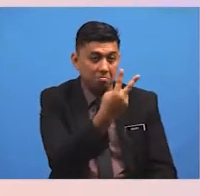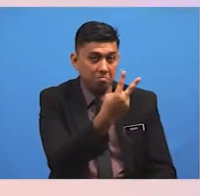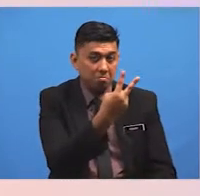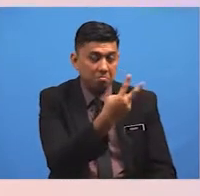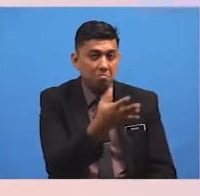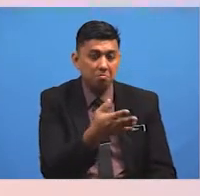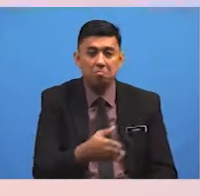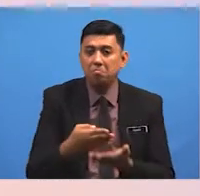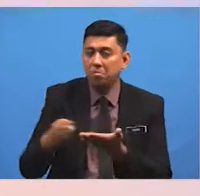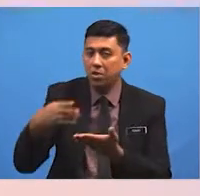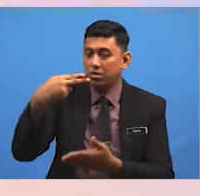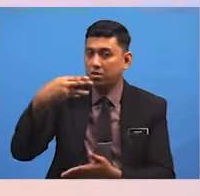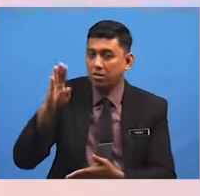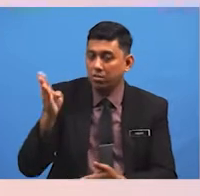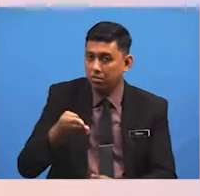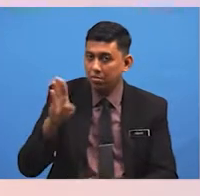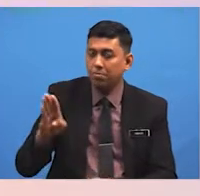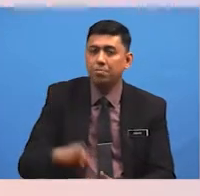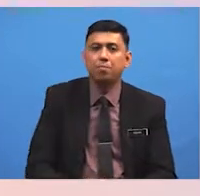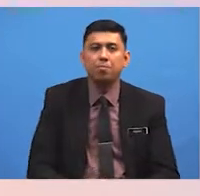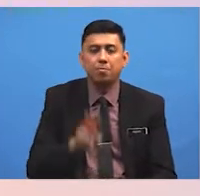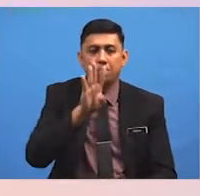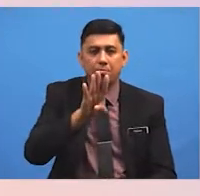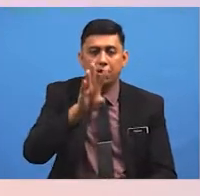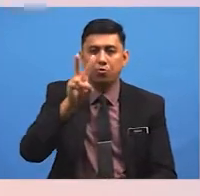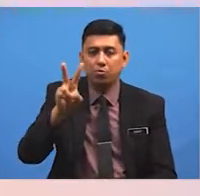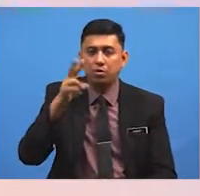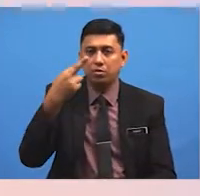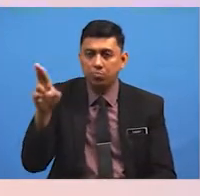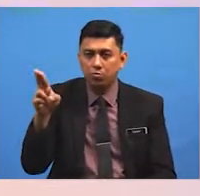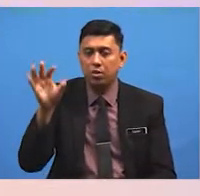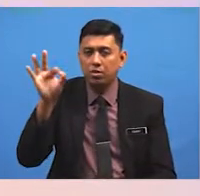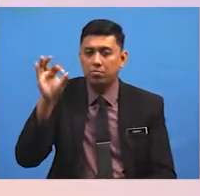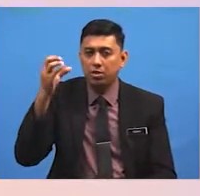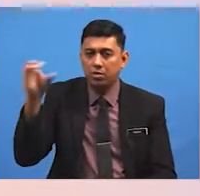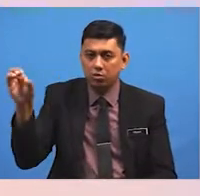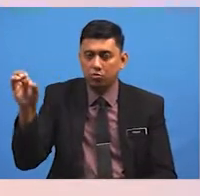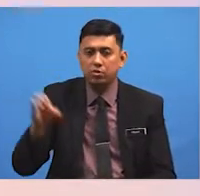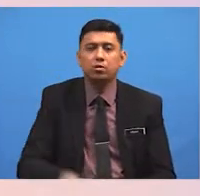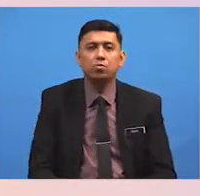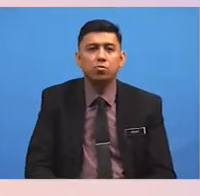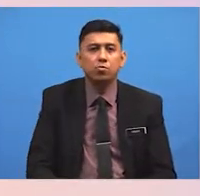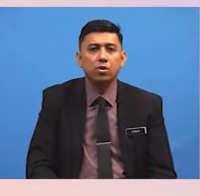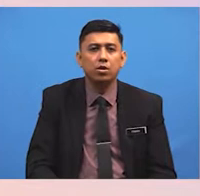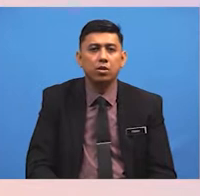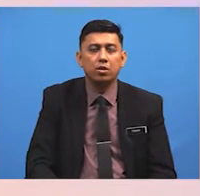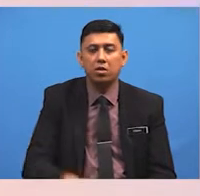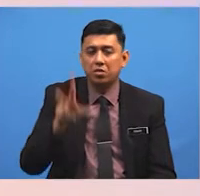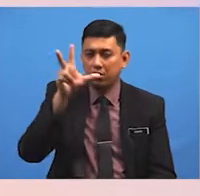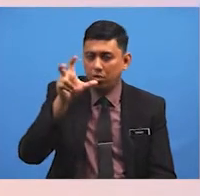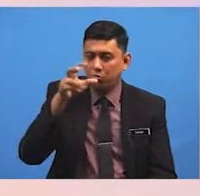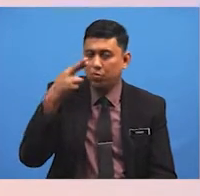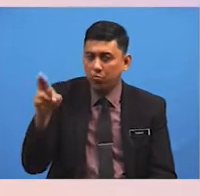Hai SBY rm40 2900 yaitu Baki awal RM 30 ribu rupiah